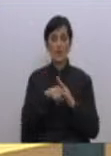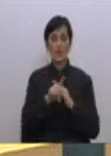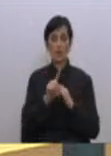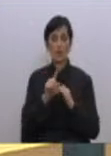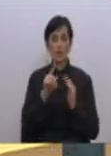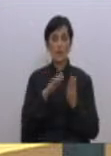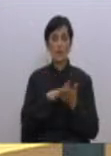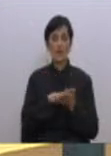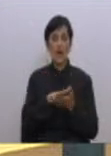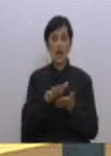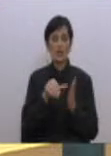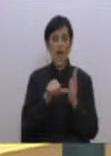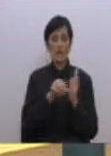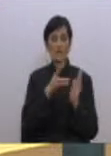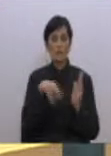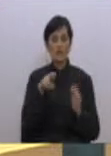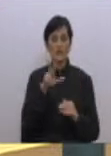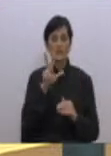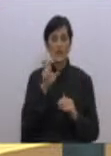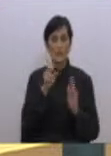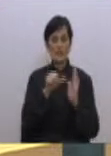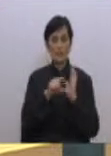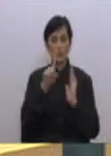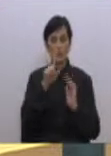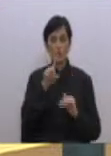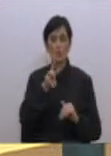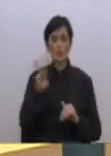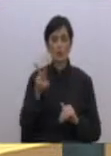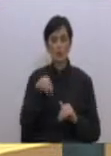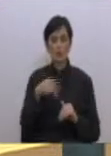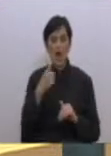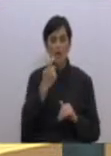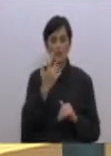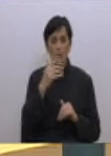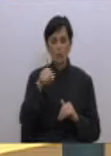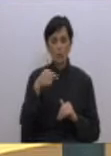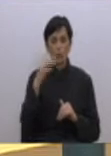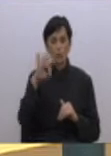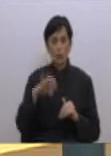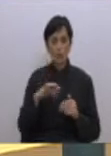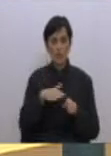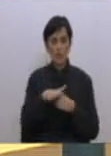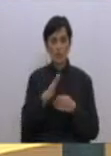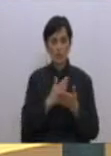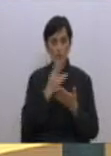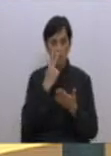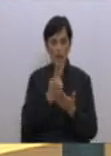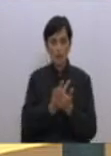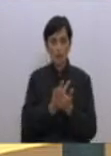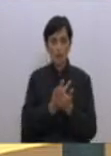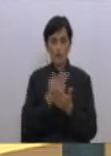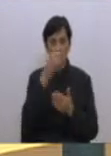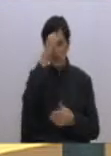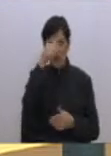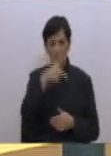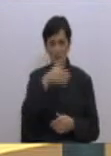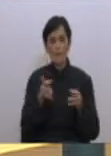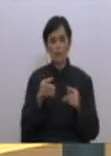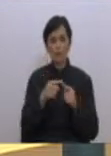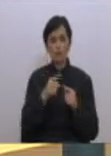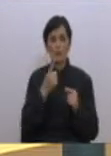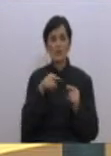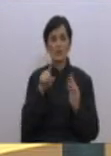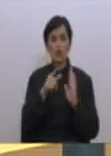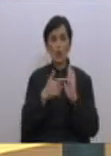să fac gigaeții, e 6 miliard, sama s-a muzdat milion dolari de metis, asta vom întâlni cu timi atât de procente ia, și este rulă bismaciune beli, ca n-a trebuit să dăm pe cele sami instros